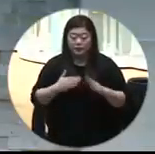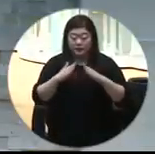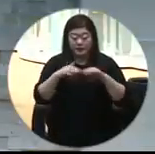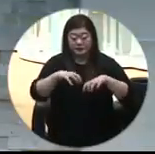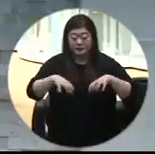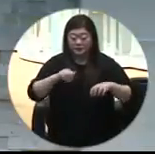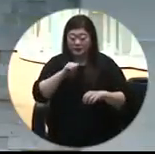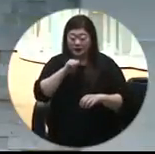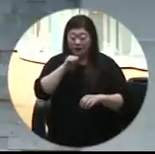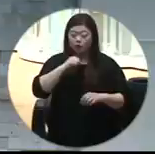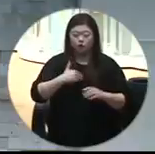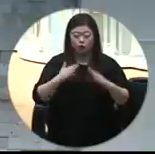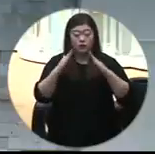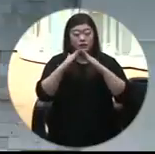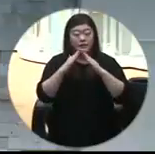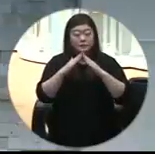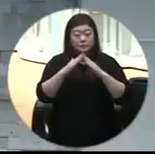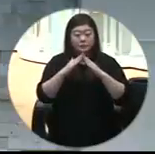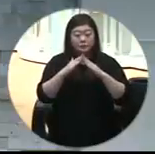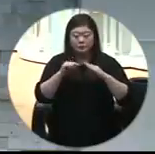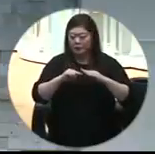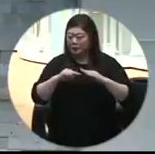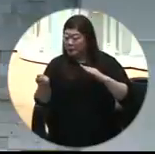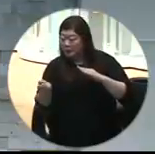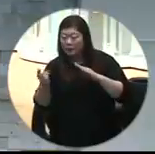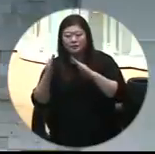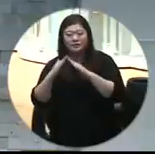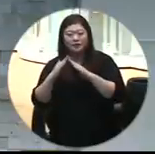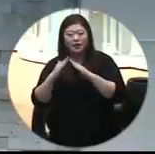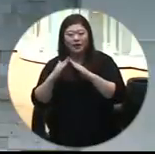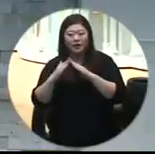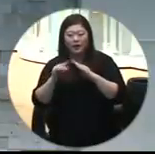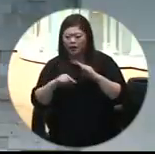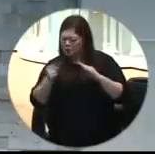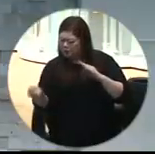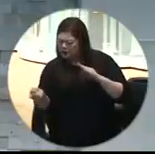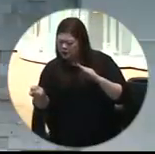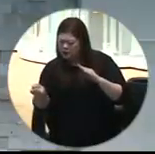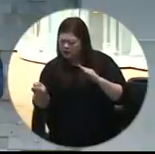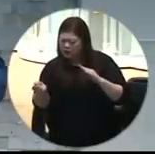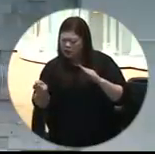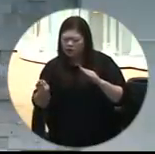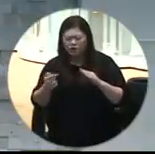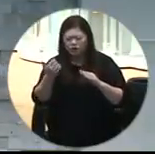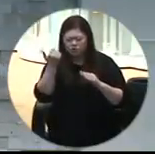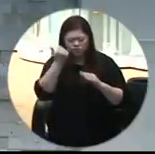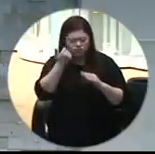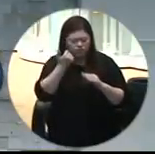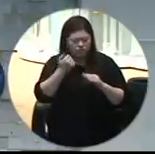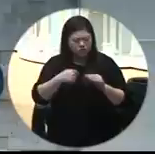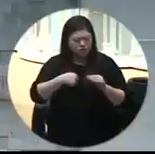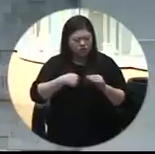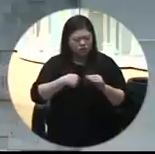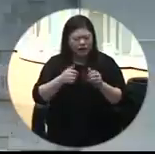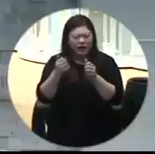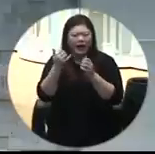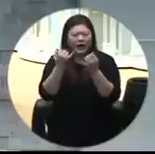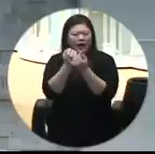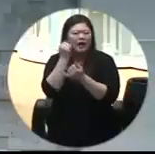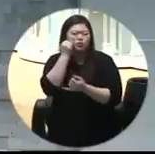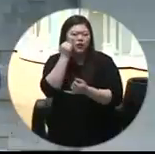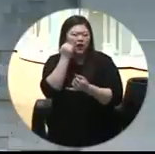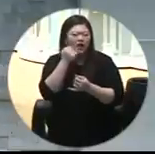내 우리 사는 집 옆집 바로 옆집에 어떤 사람이 혼자 사는 그런